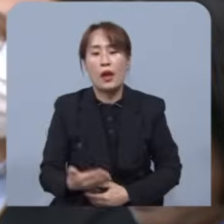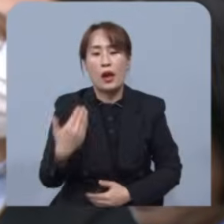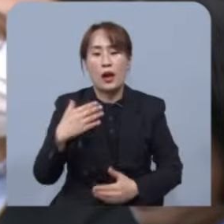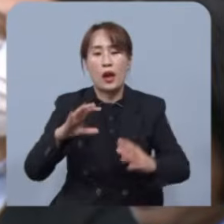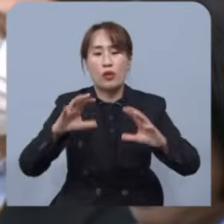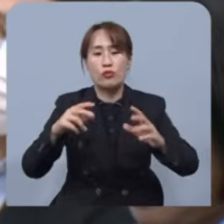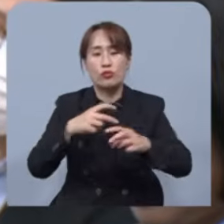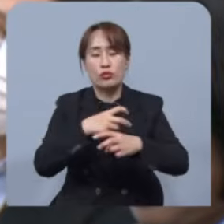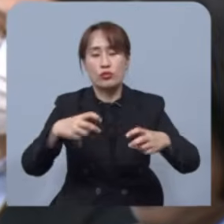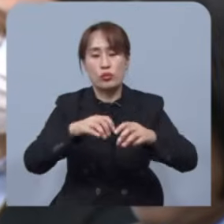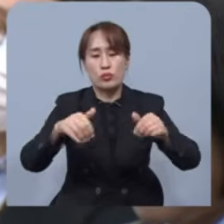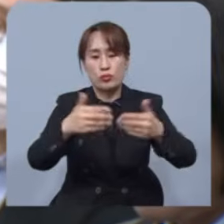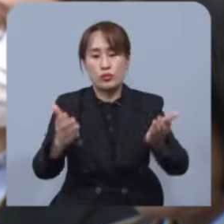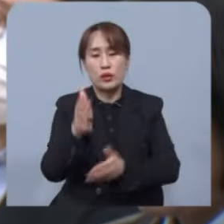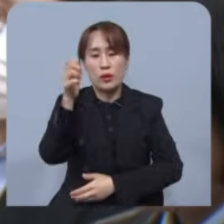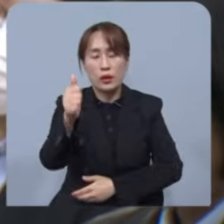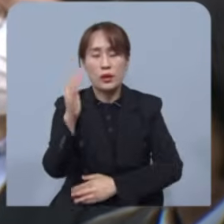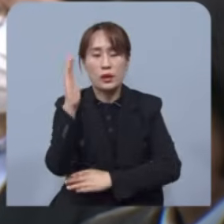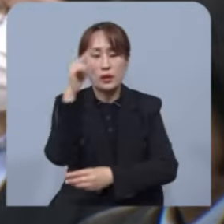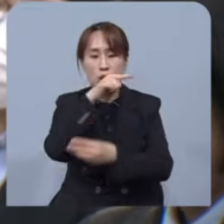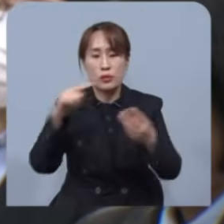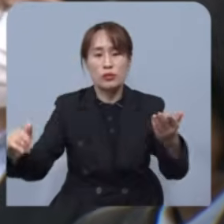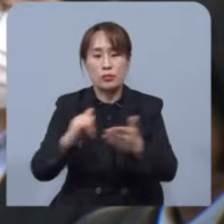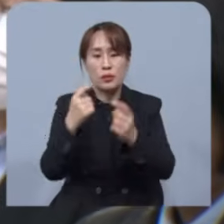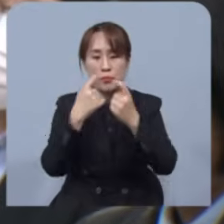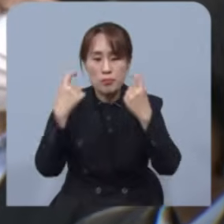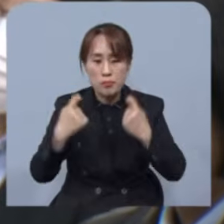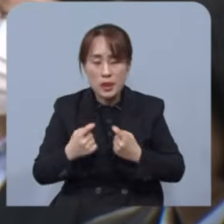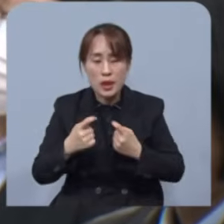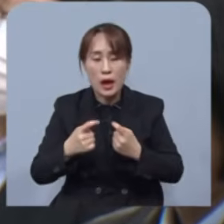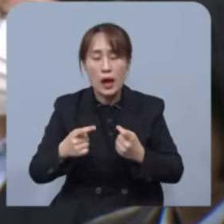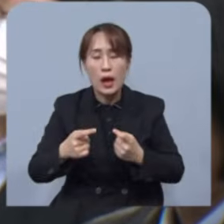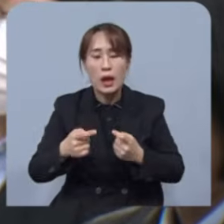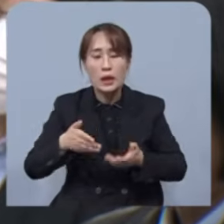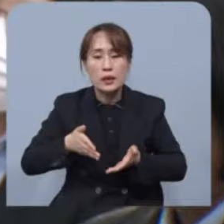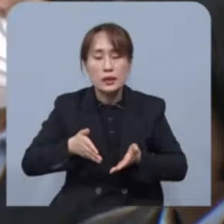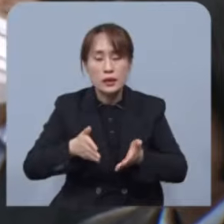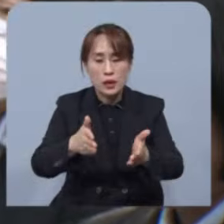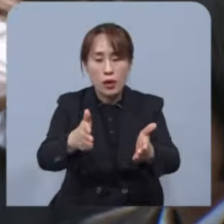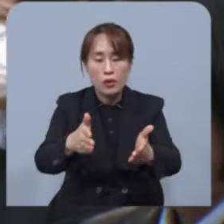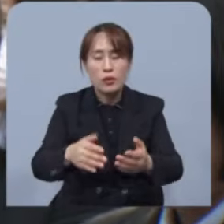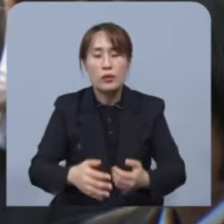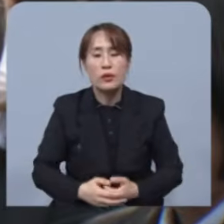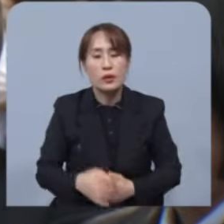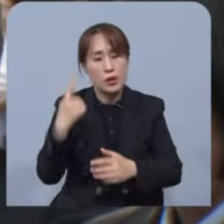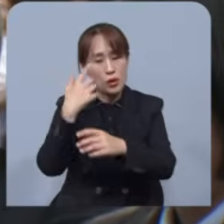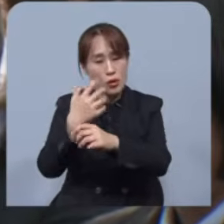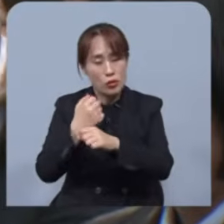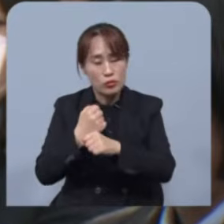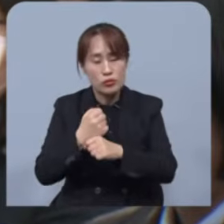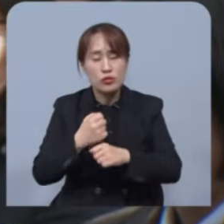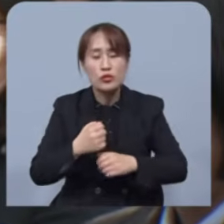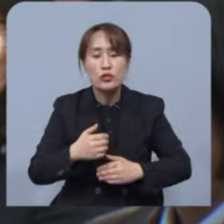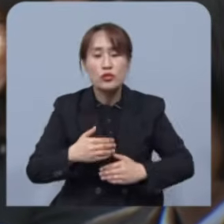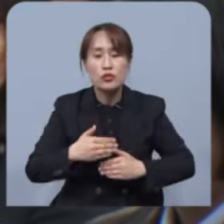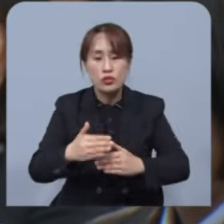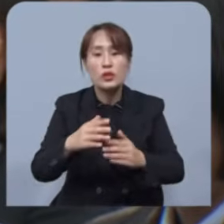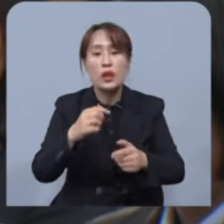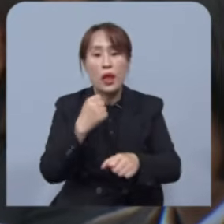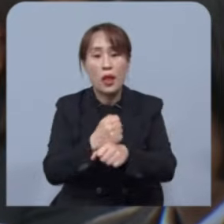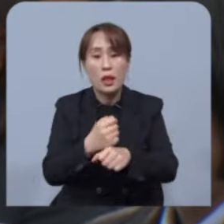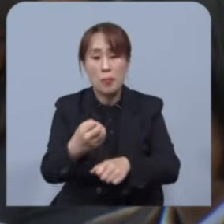국토부 장관님께서 말씀을 하셨던 청주공항 민간전용 활주로를 사타를 이렇게 추진을 해주시겠다 이렇게 이제 말씀을